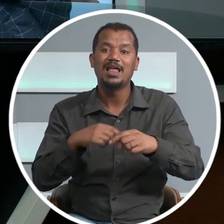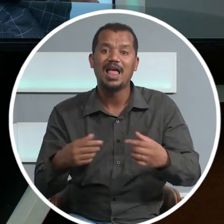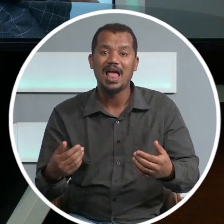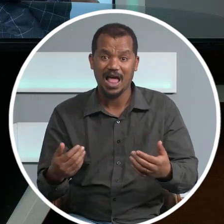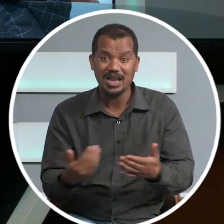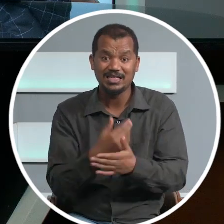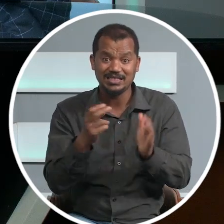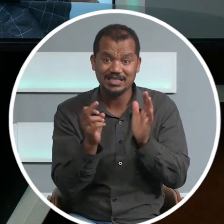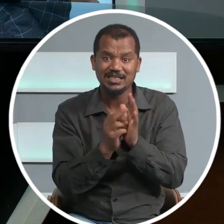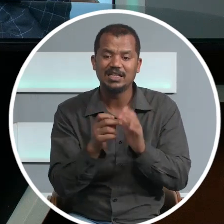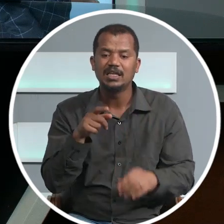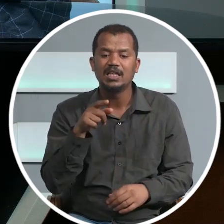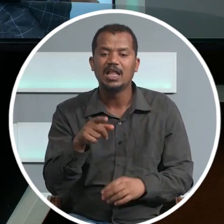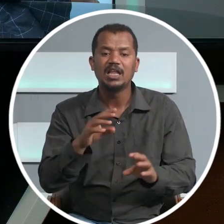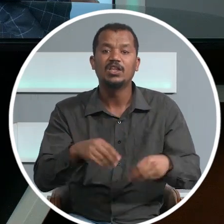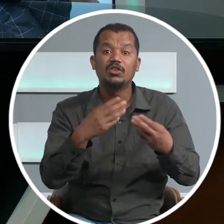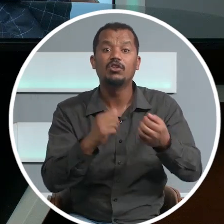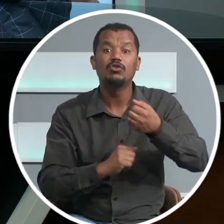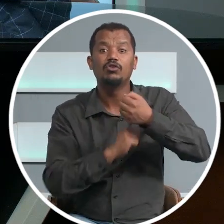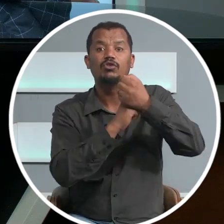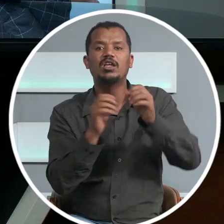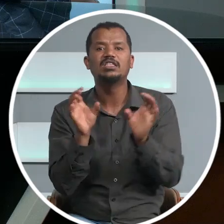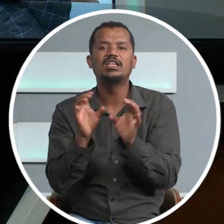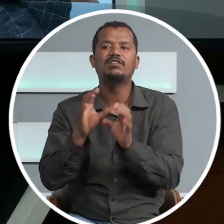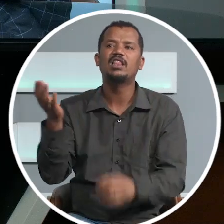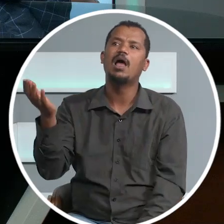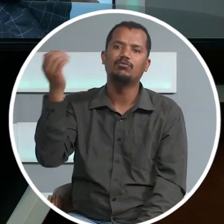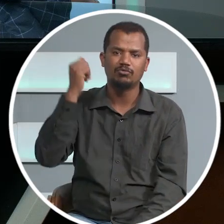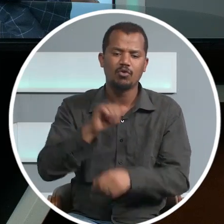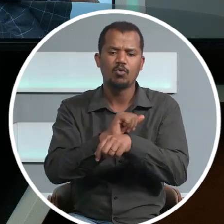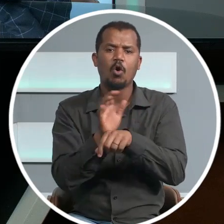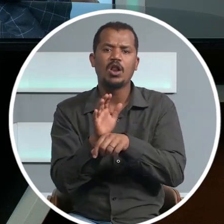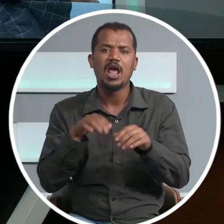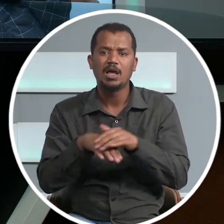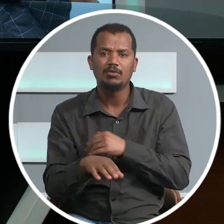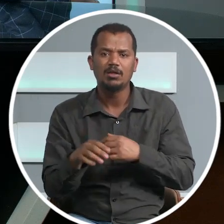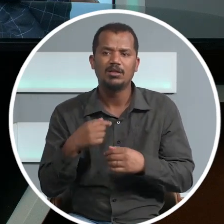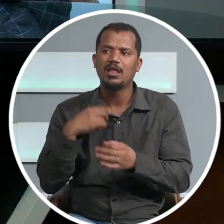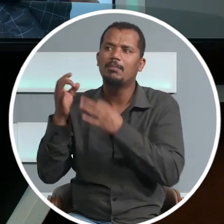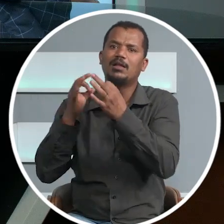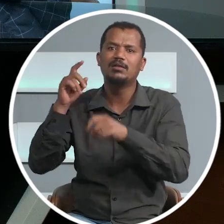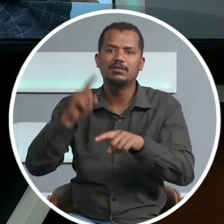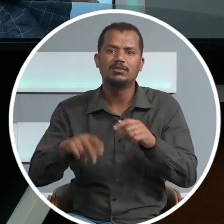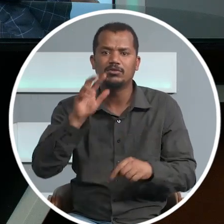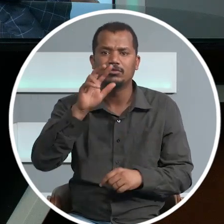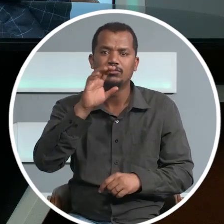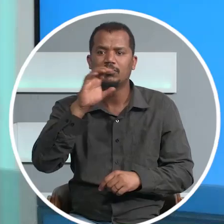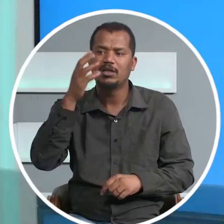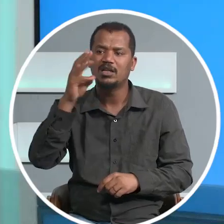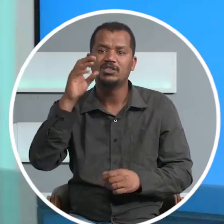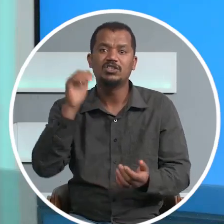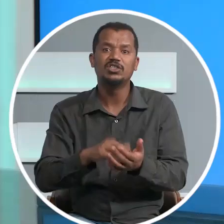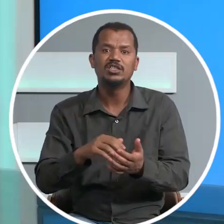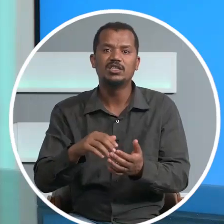የመጣው አዲስ ፕሮሲጀር ያን ነገር የሰጧቸው ዶነሮች ሰርቲፊኬት ያምጡ ተባል። ኮሮና ገብቷል። ማስረዳት ስላልቻለን 316